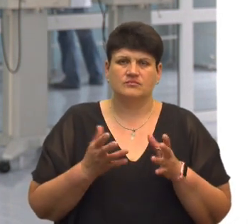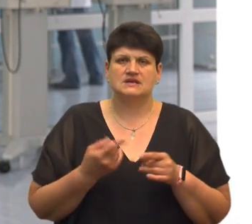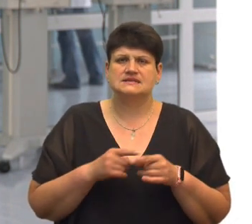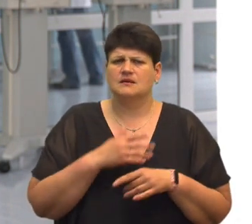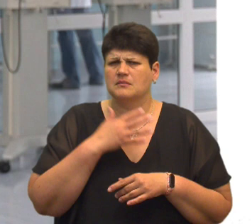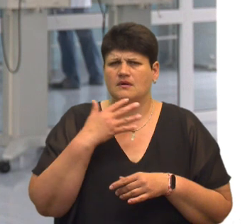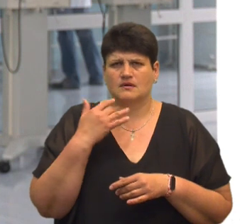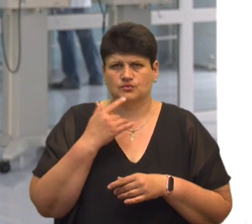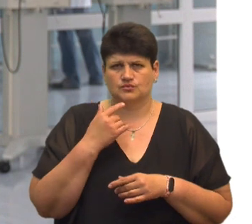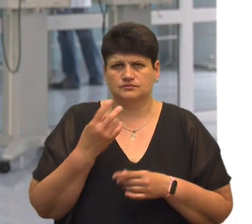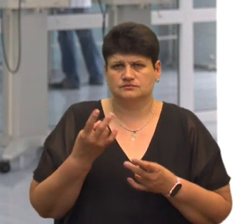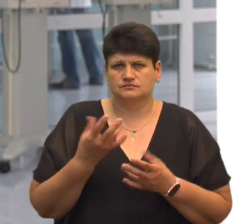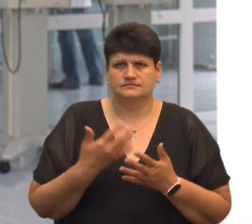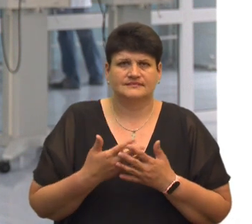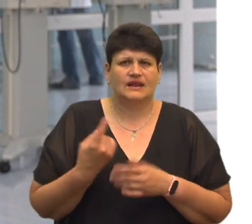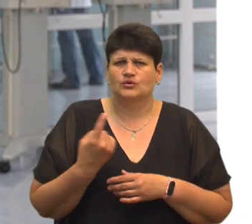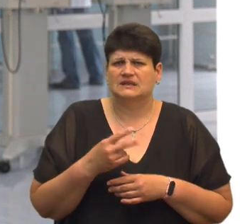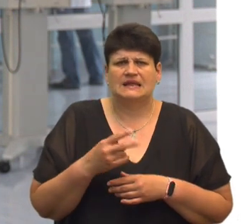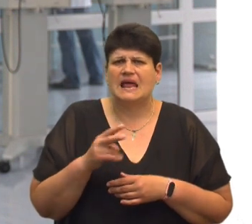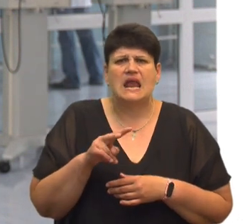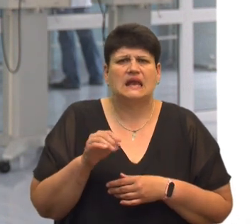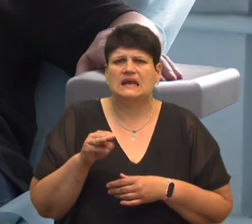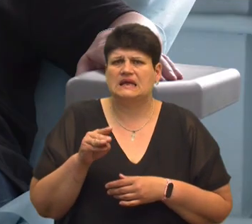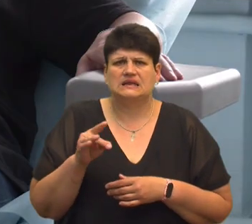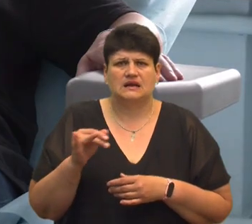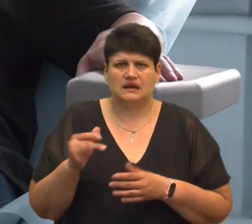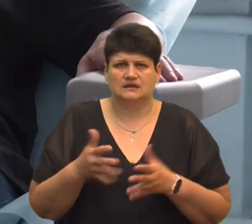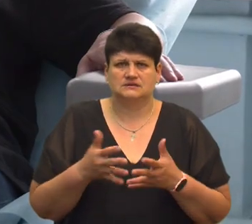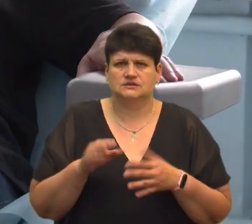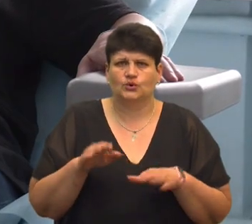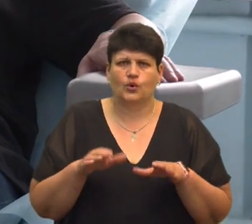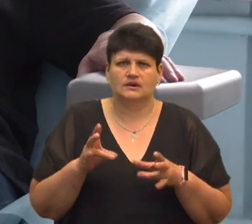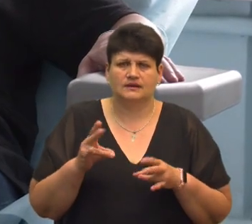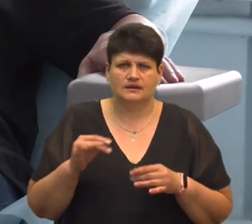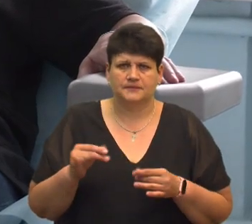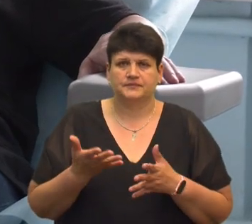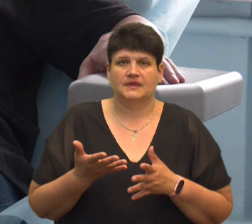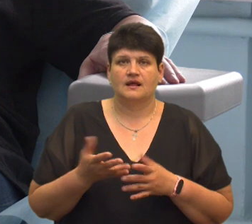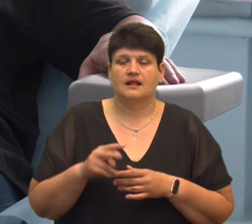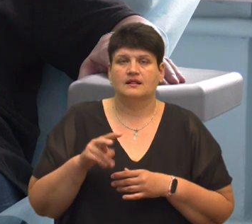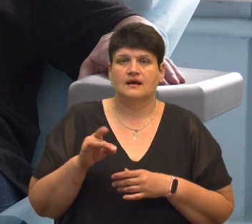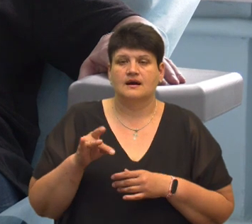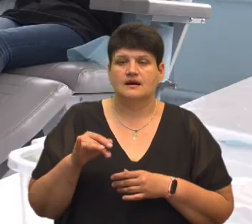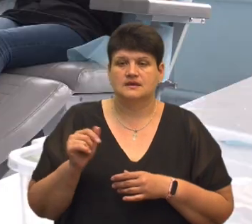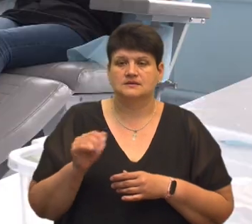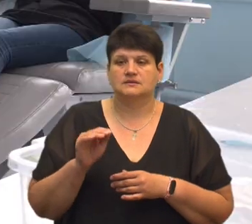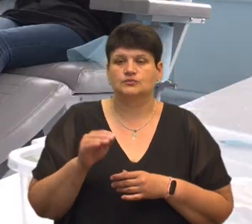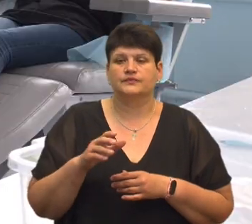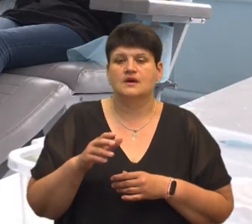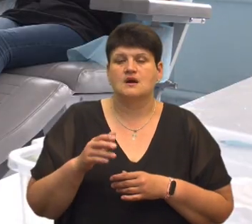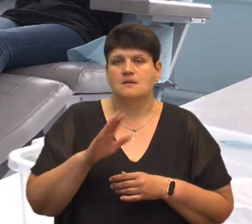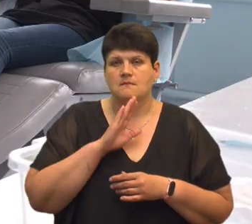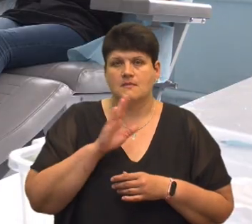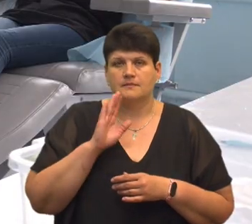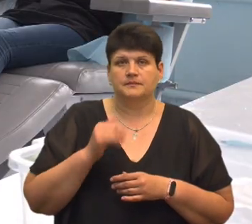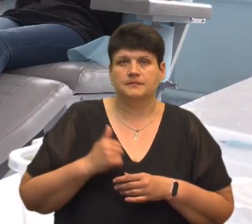Ну, навіть не літрами і не тонами. Лариса Будень – мама бійця ЗСУ. Каже, сьогодні здає кров вперше.